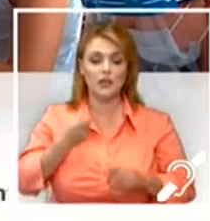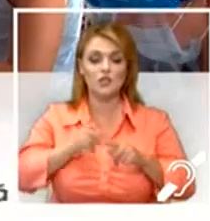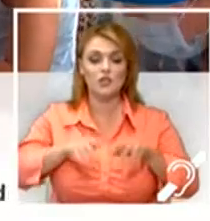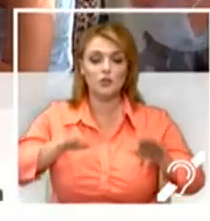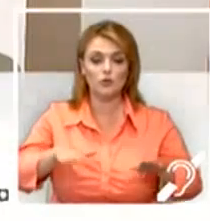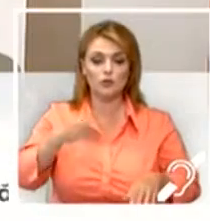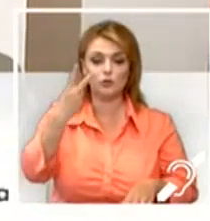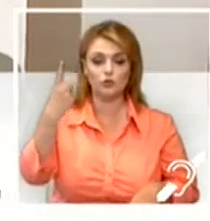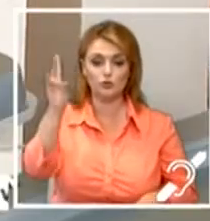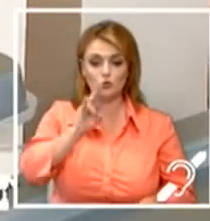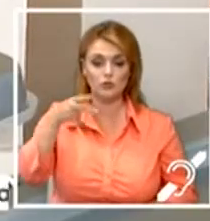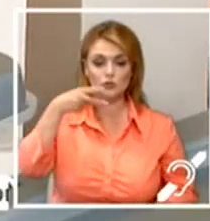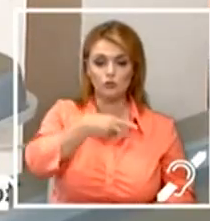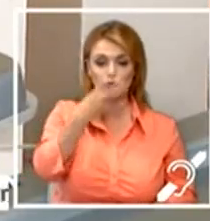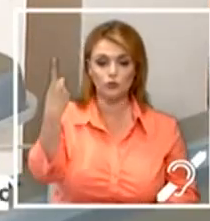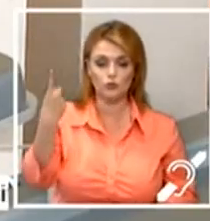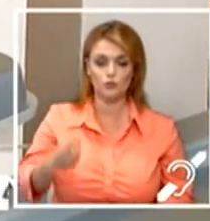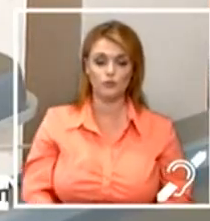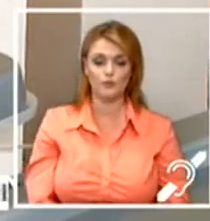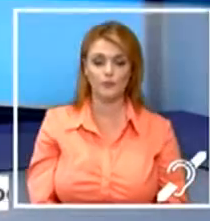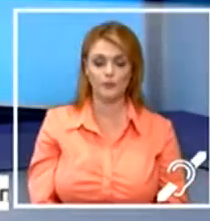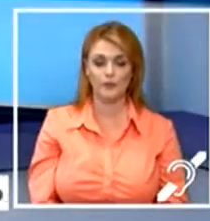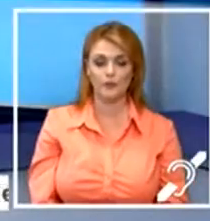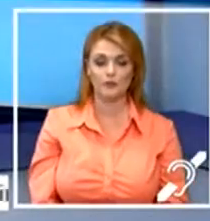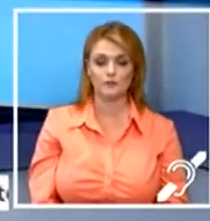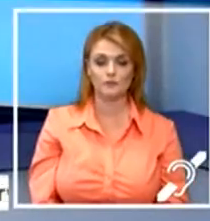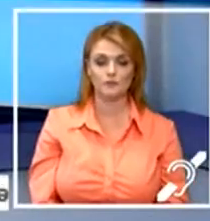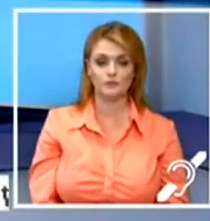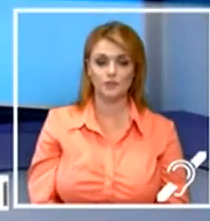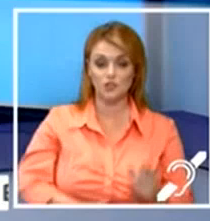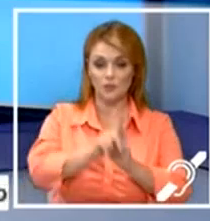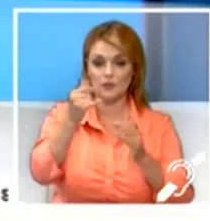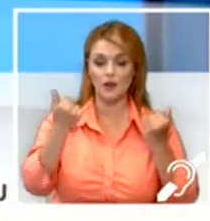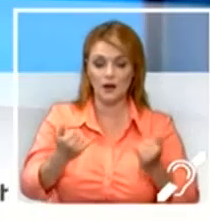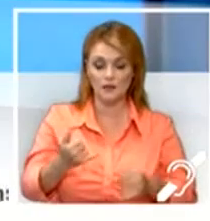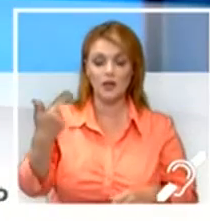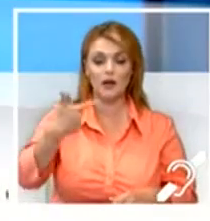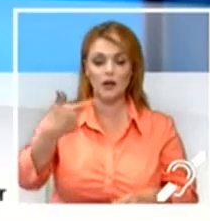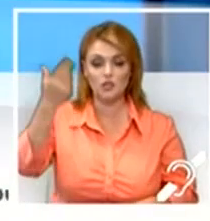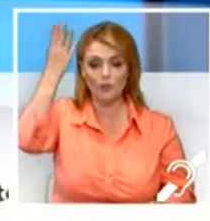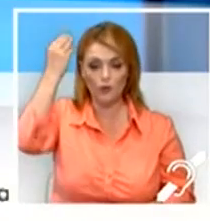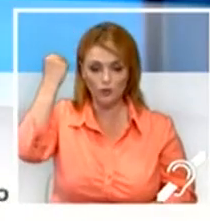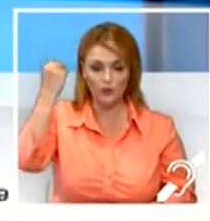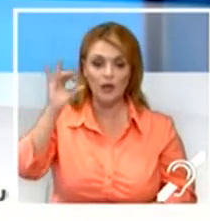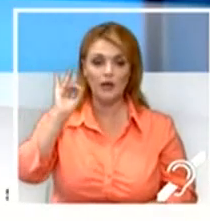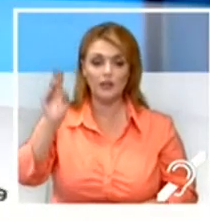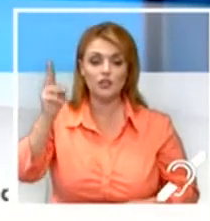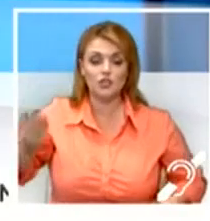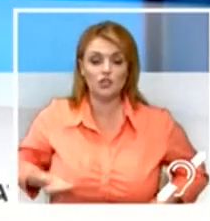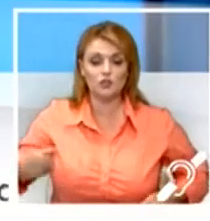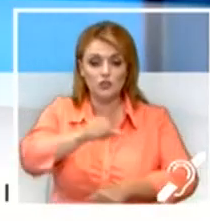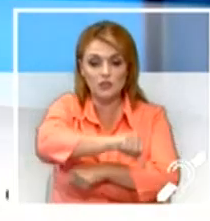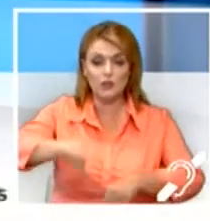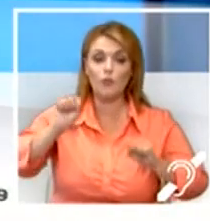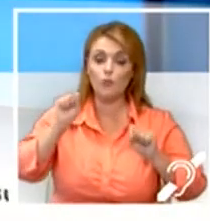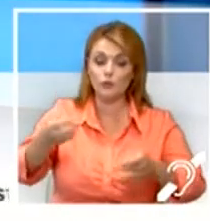din 21 noiembrie 2021. De astăzi, cetățenii din Republica Moldova, dar și cei din diaspora,